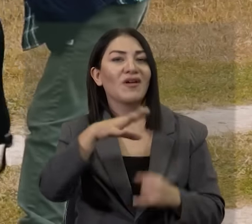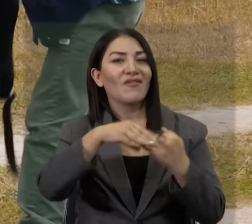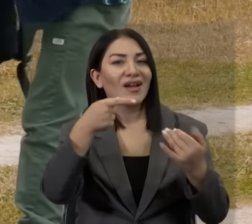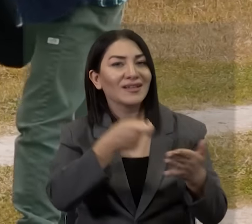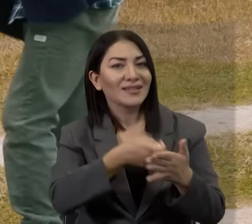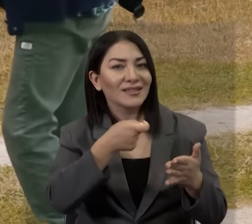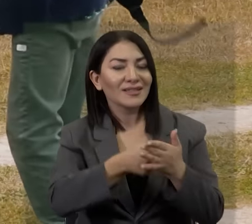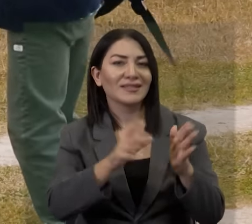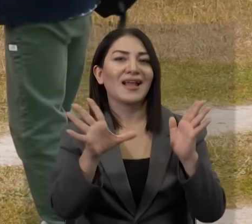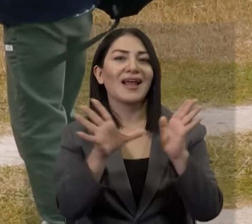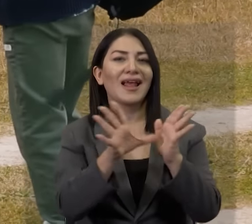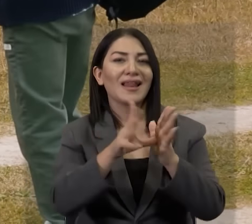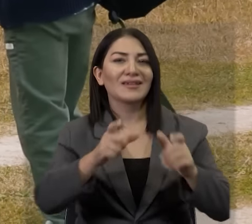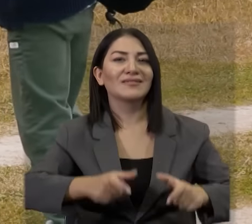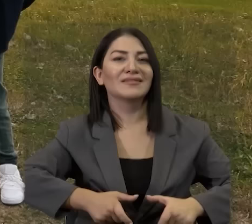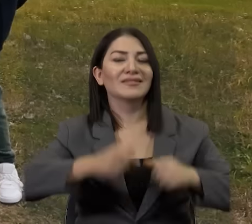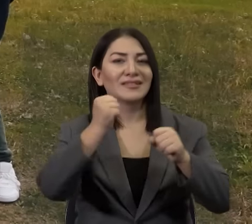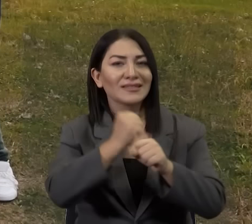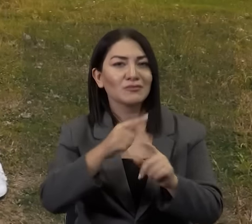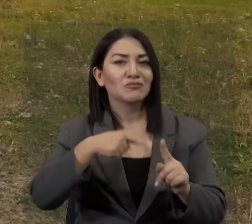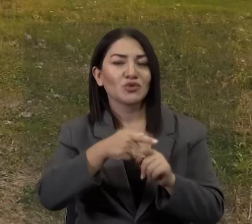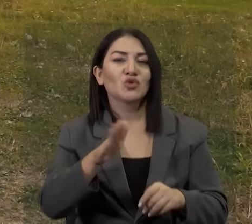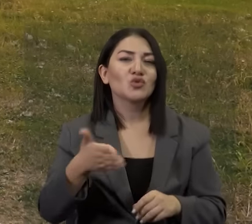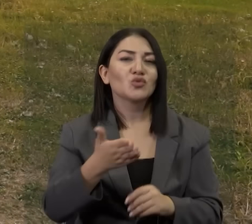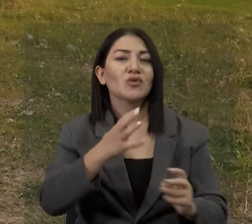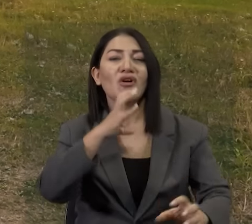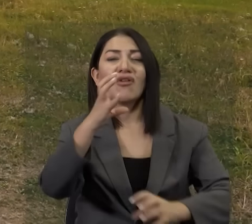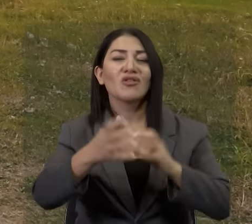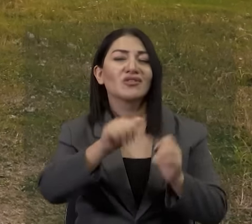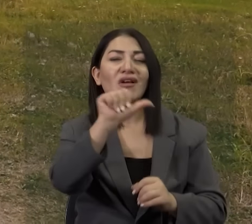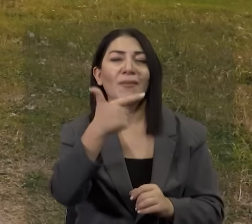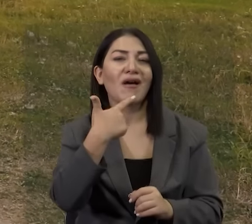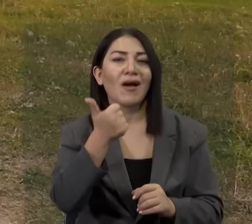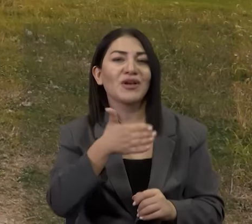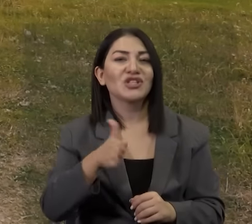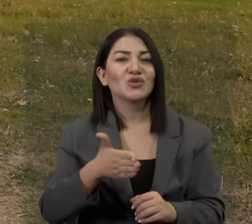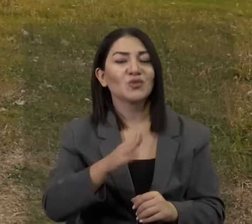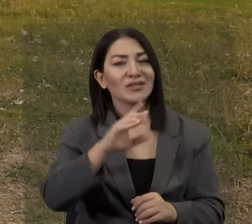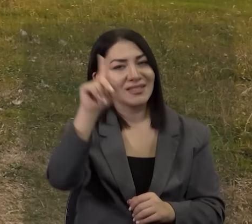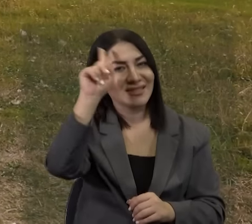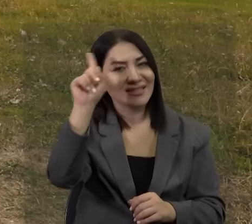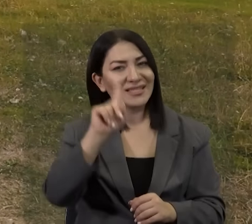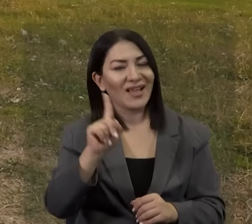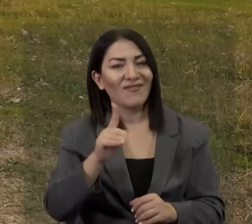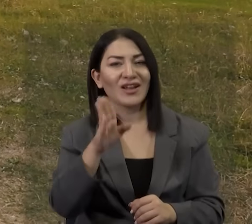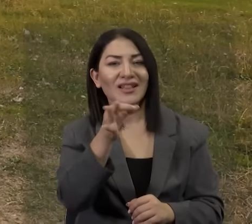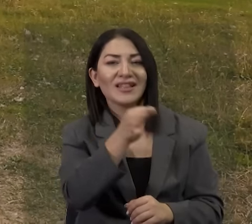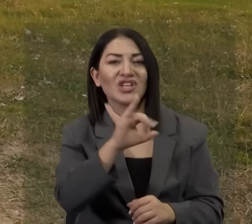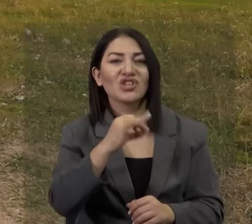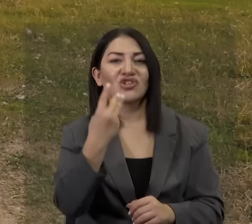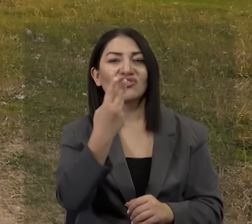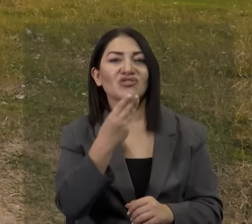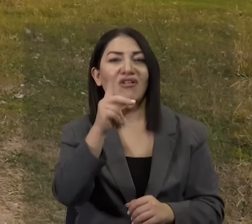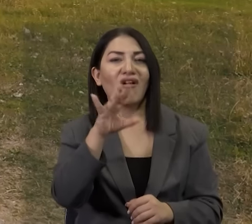համար ու էլեկտրակայաններ աշխատացնում։ Բացուկը, աշխարհի ամենահամով ծուկը